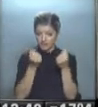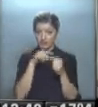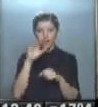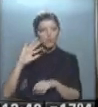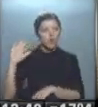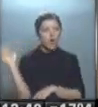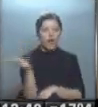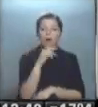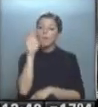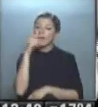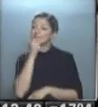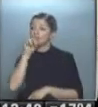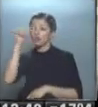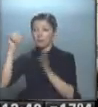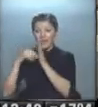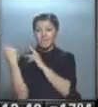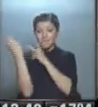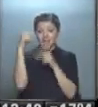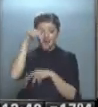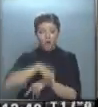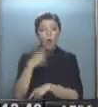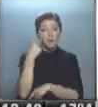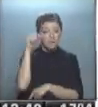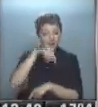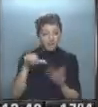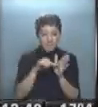las mujeres extranjeras que visiten o vivan en el país.